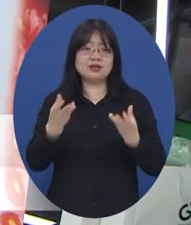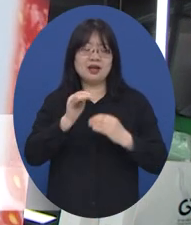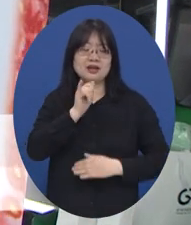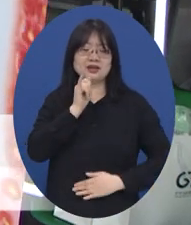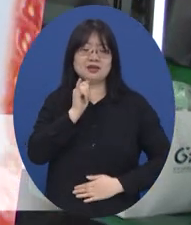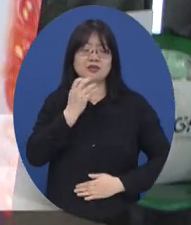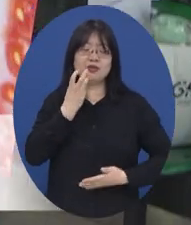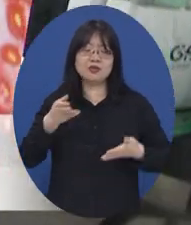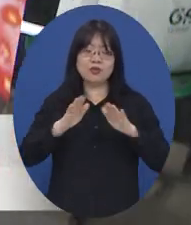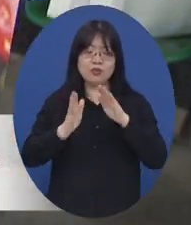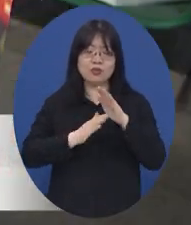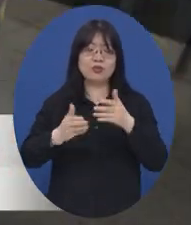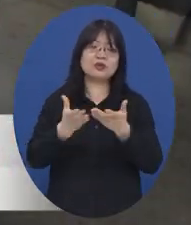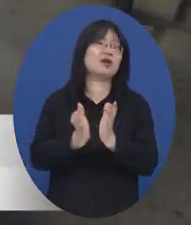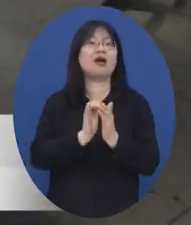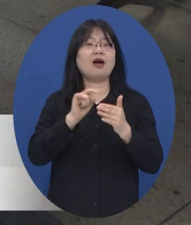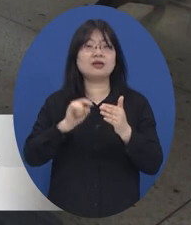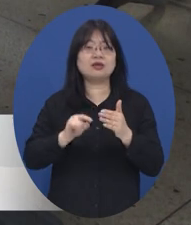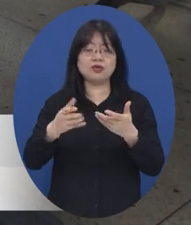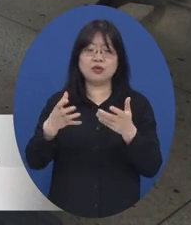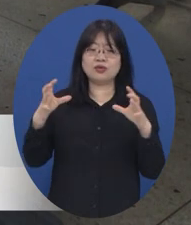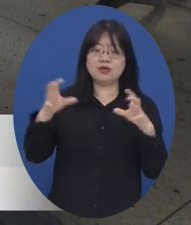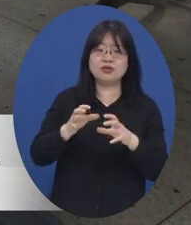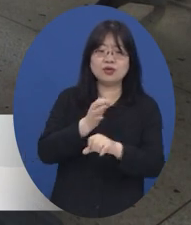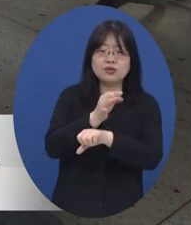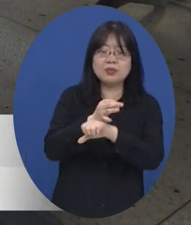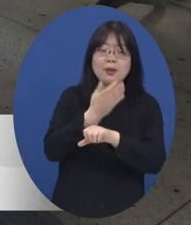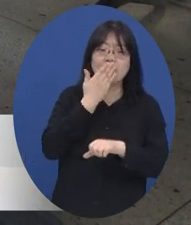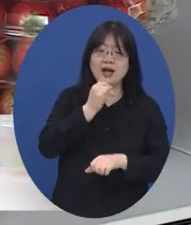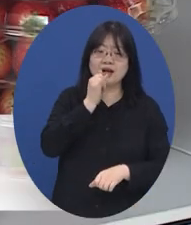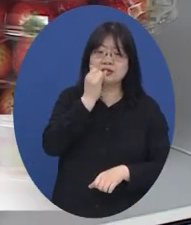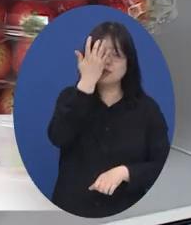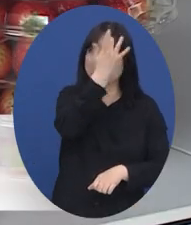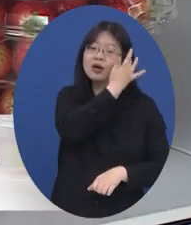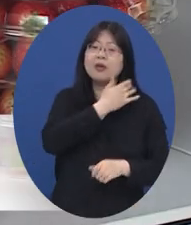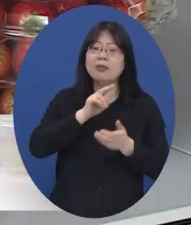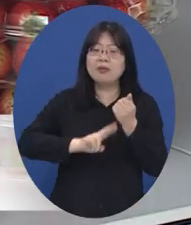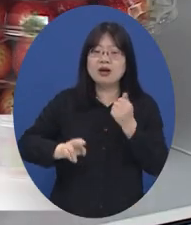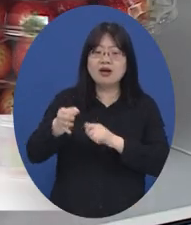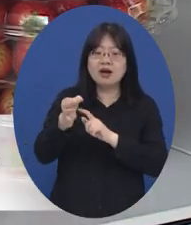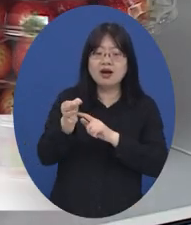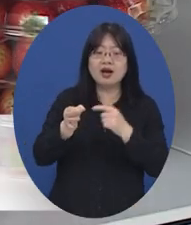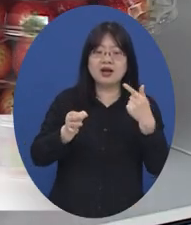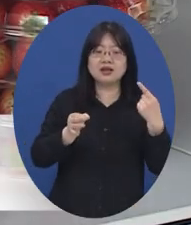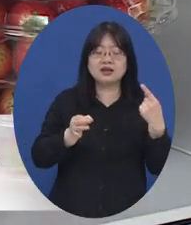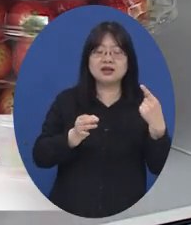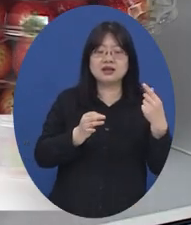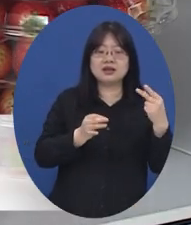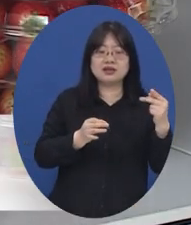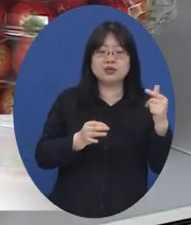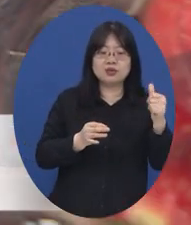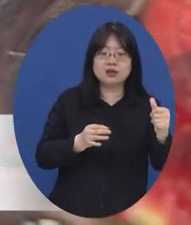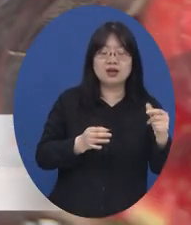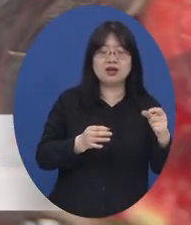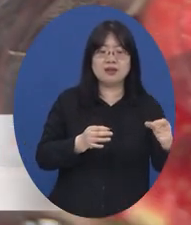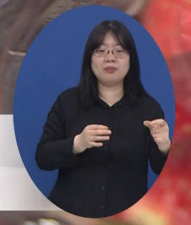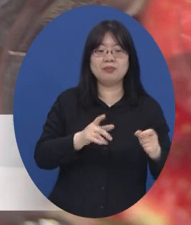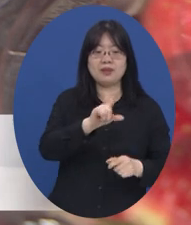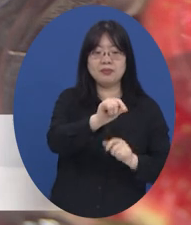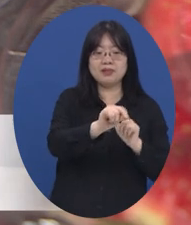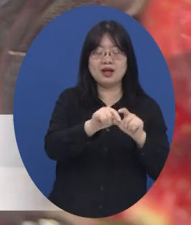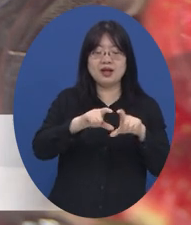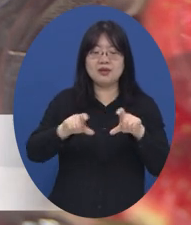행정기관이 나 공공기관에서 단체 구매하는 방식으로 이루어지며 판매 가격은 1킬로 닥마 선으로 일반 판매 가격보다